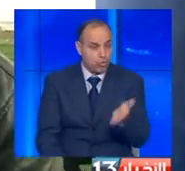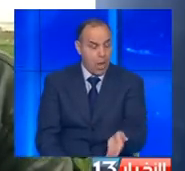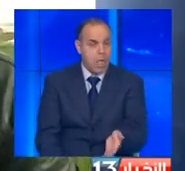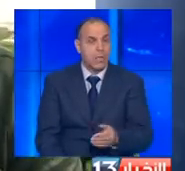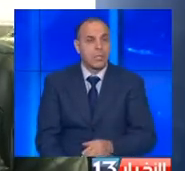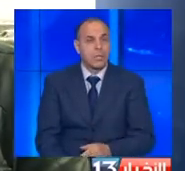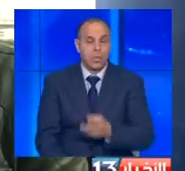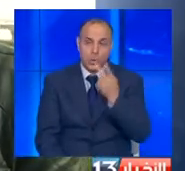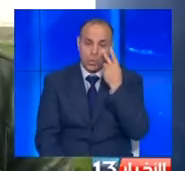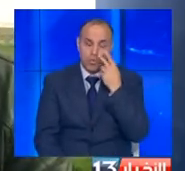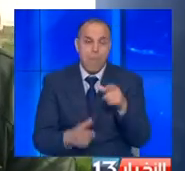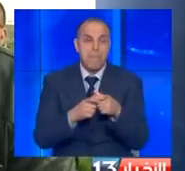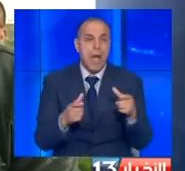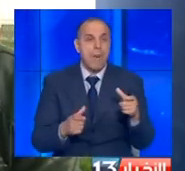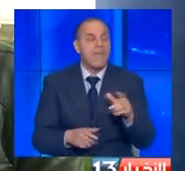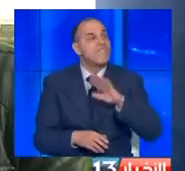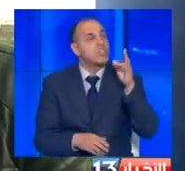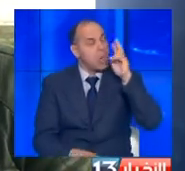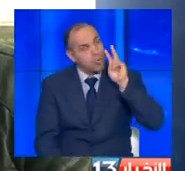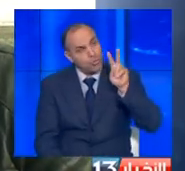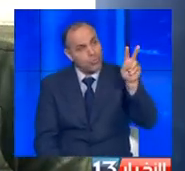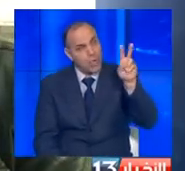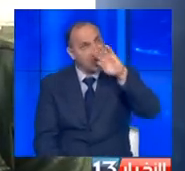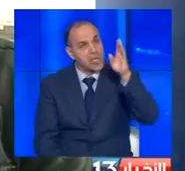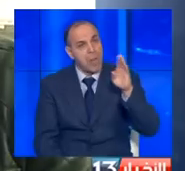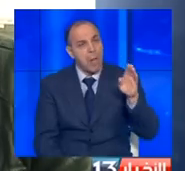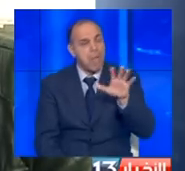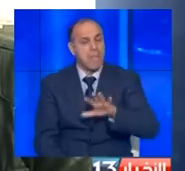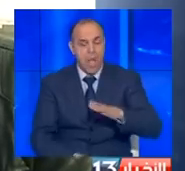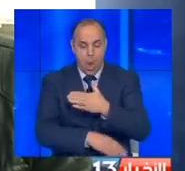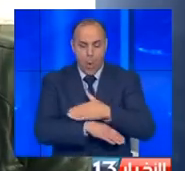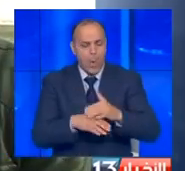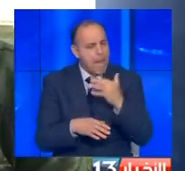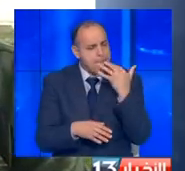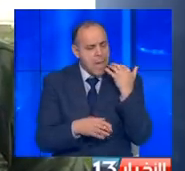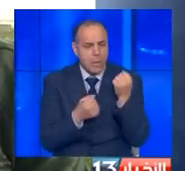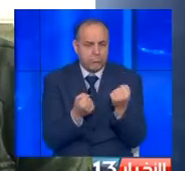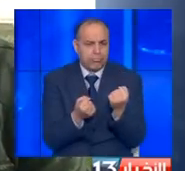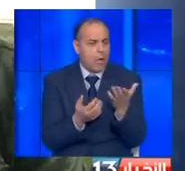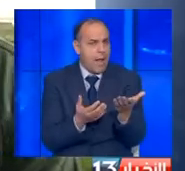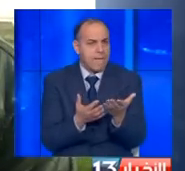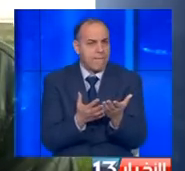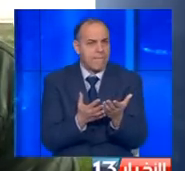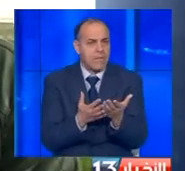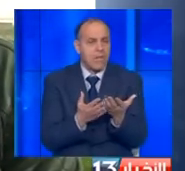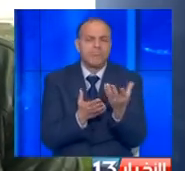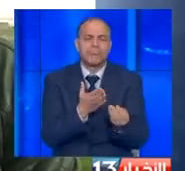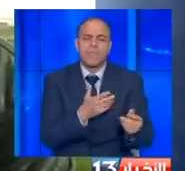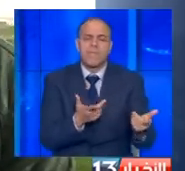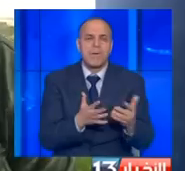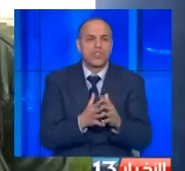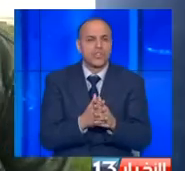وشوفوا شوفوا جبل منطقه حدوديه كل شيء معنا كل شيء